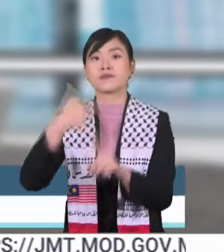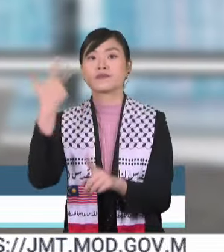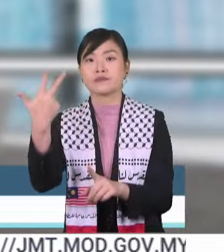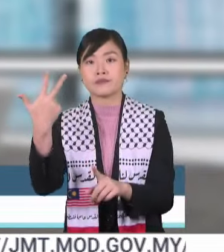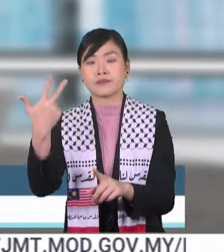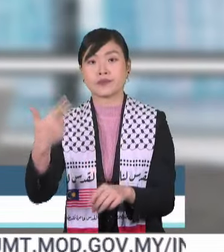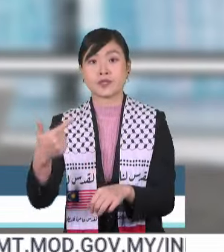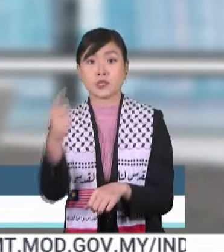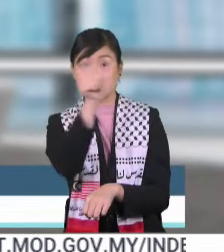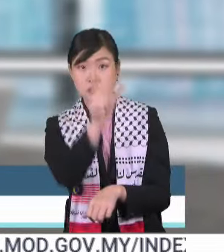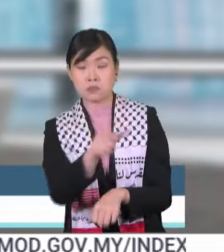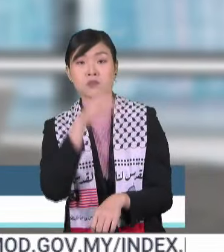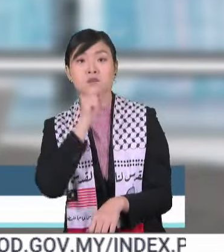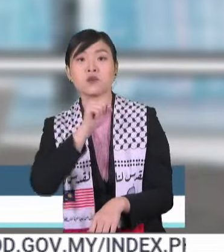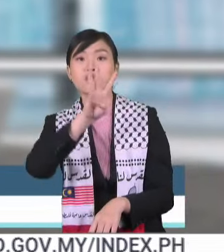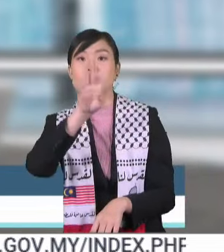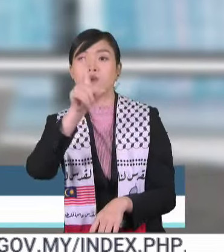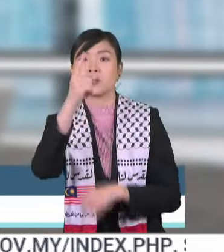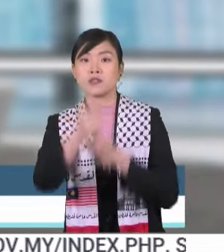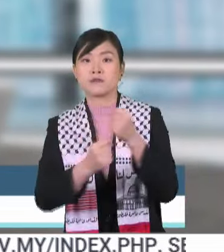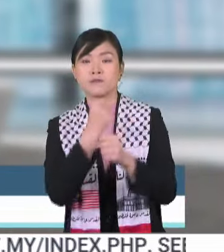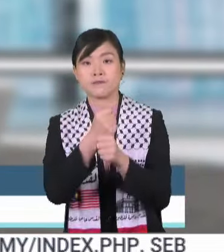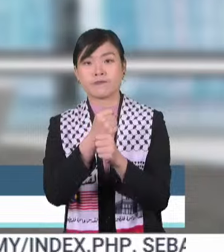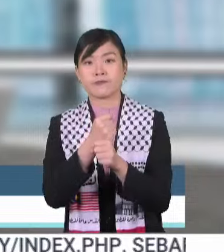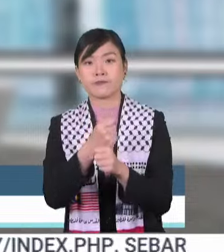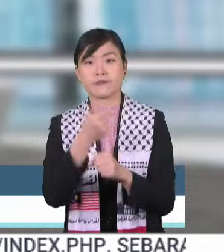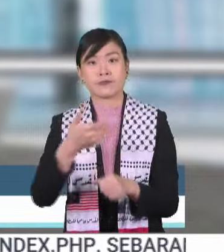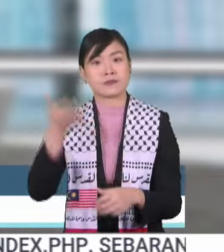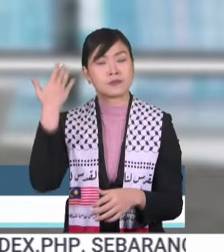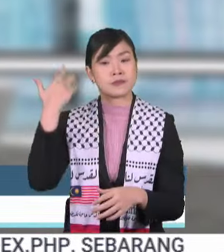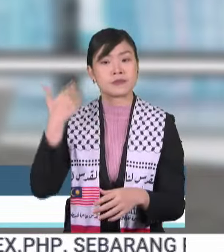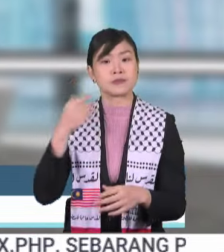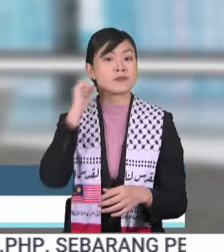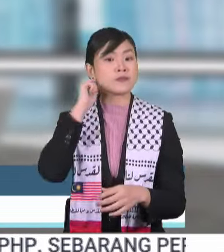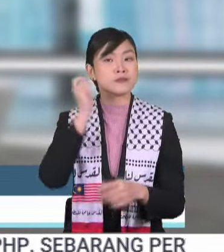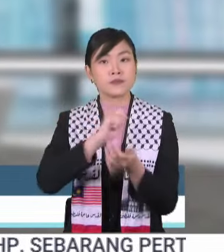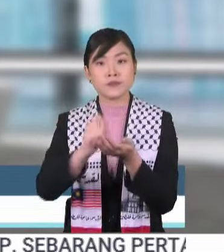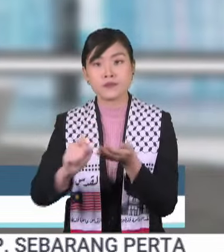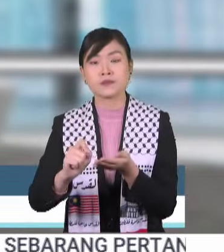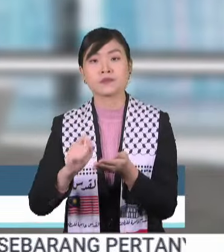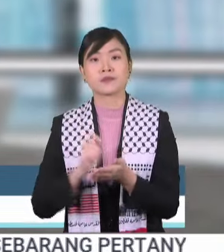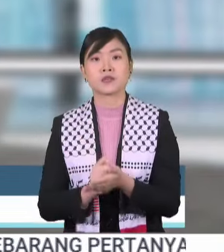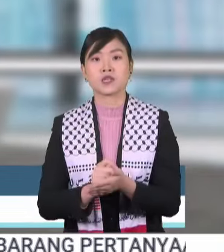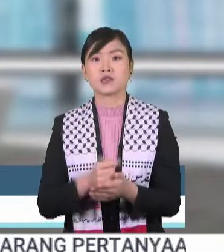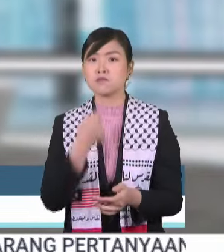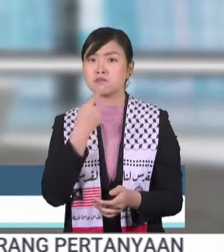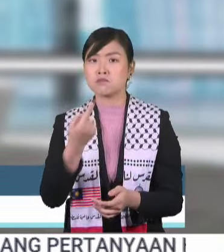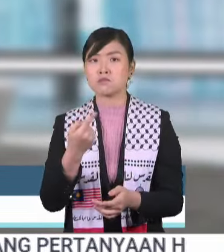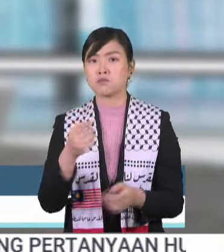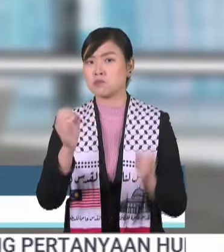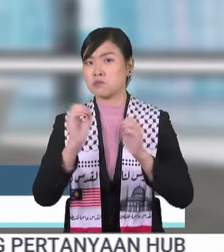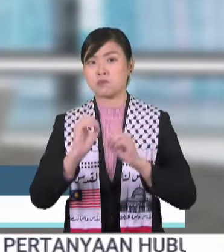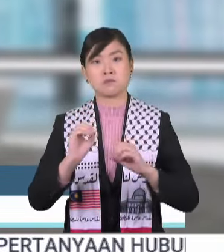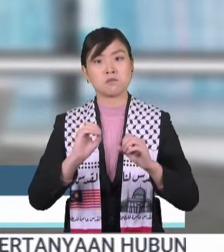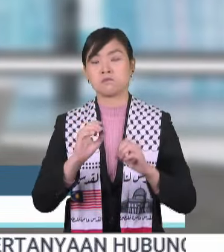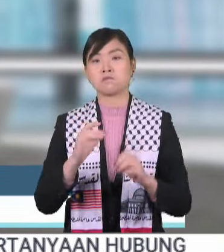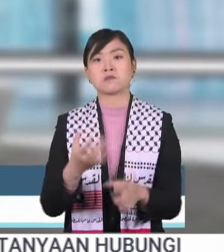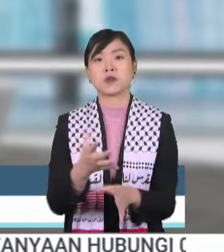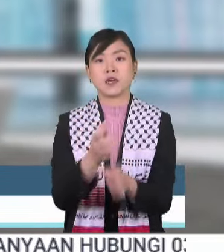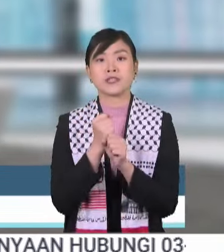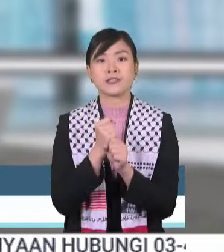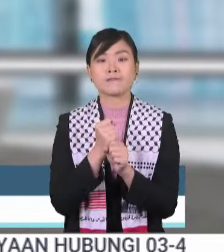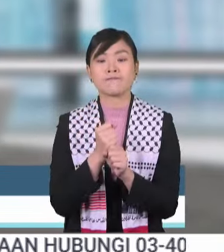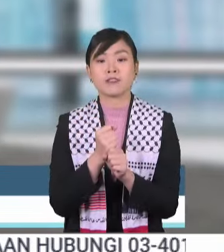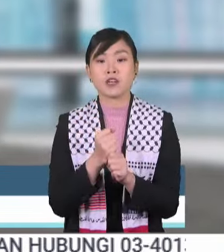bekas penolong setiausaha di Kementerian pengangkutan didakwa menerima barangan bernilai tiada balasan menerusi akaun bank miliknya namun